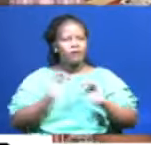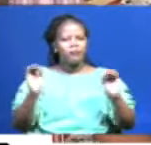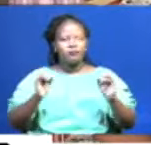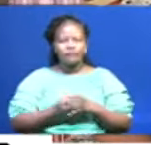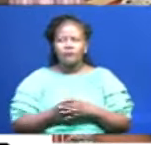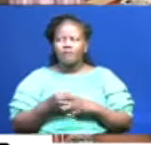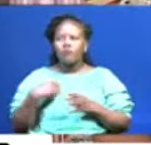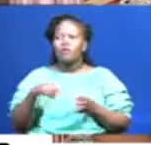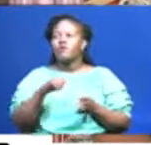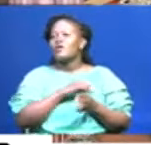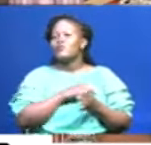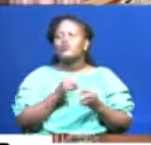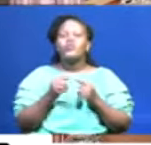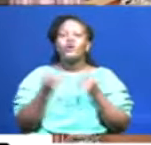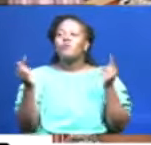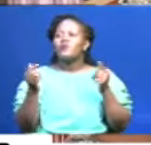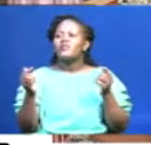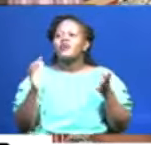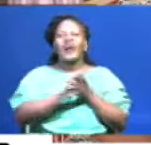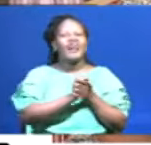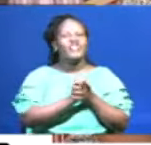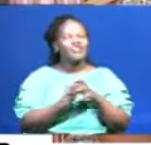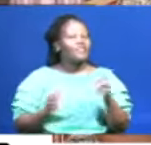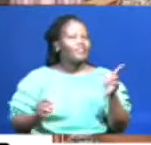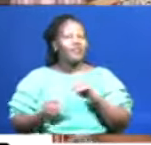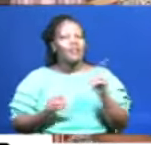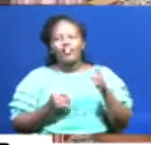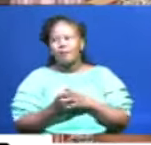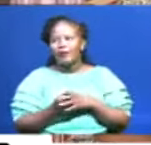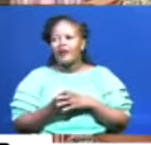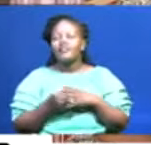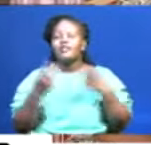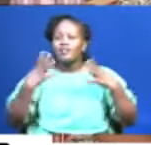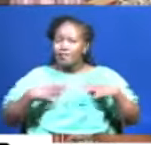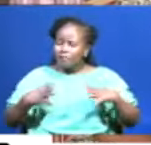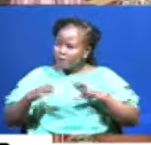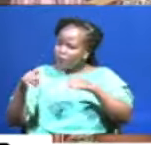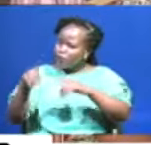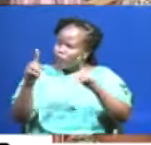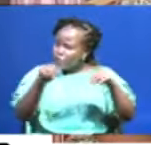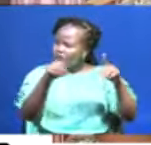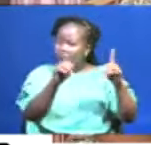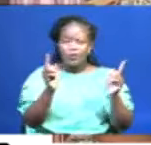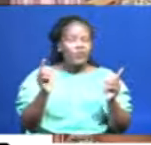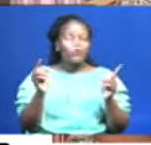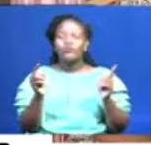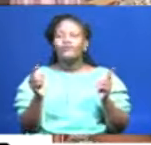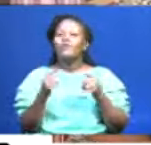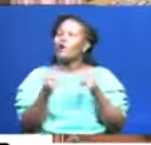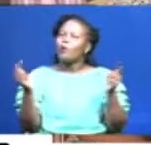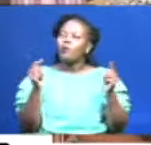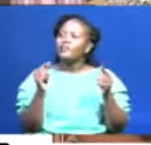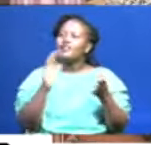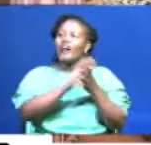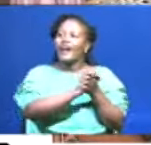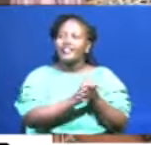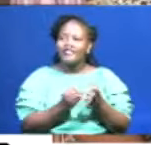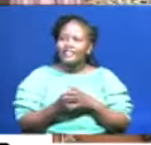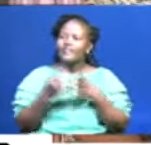sisi. Sisi ni watu ya kuandikwa kazi. Hawa ndio matajiri wetu hawa. Na ndio wanatuambia vile tutasema.